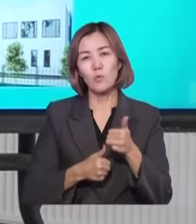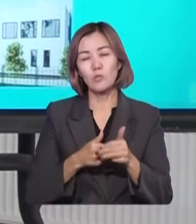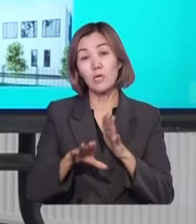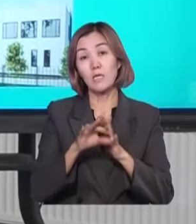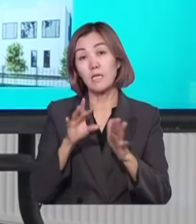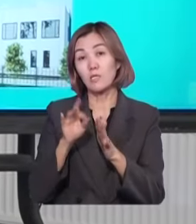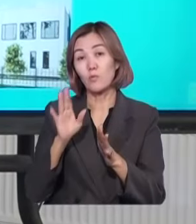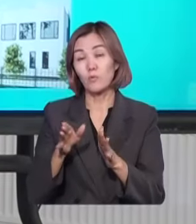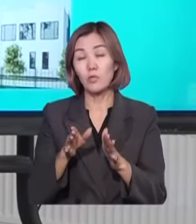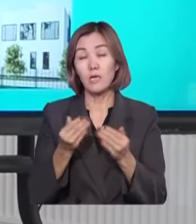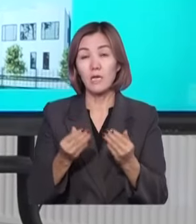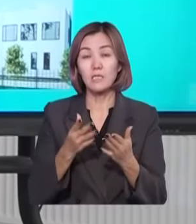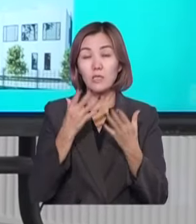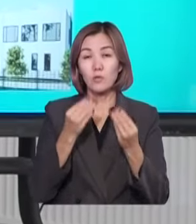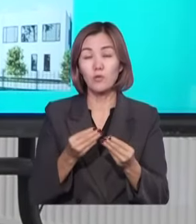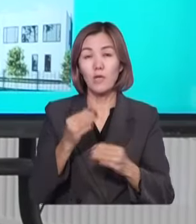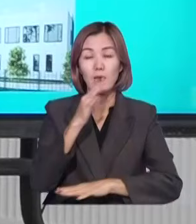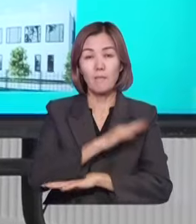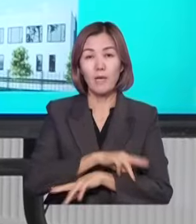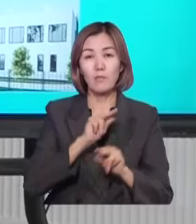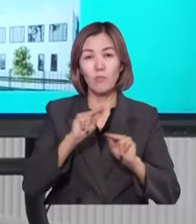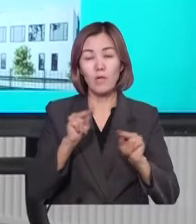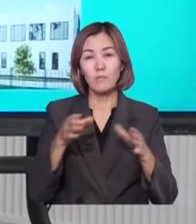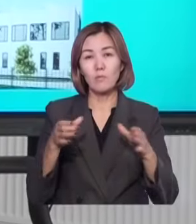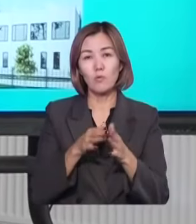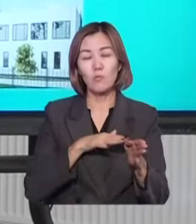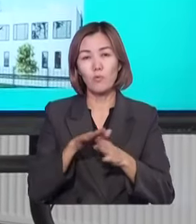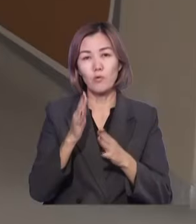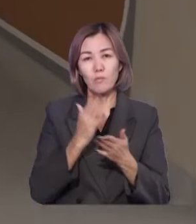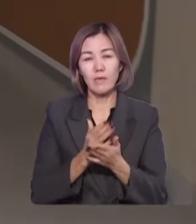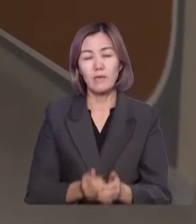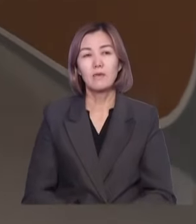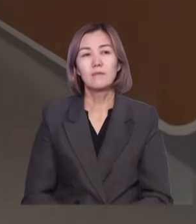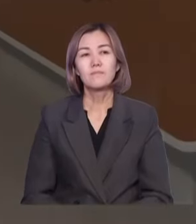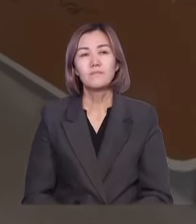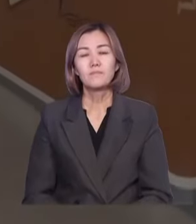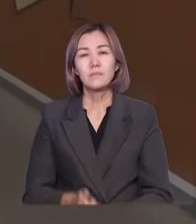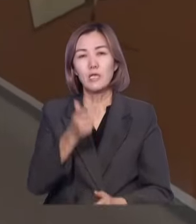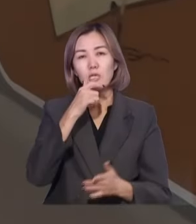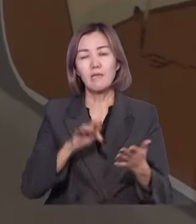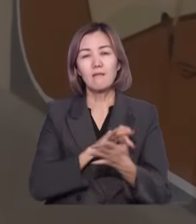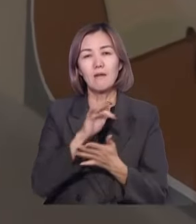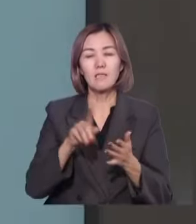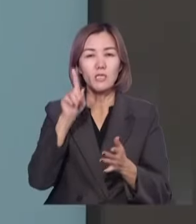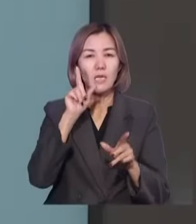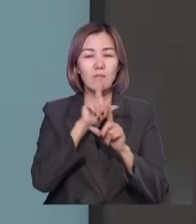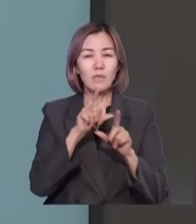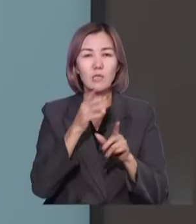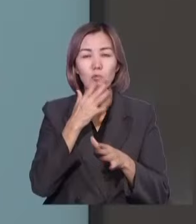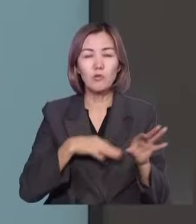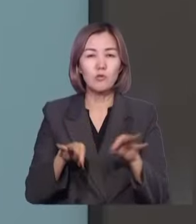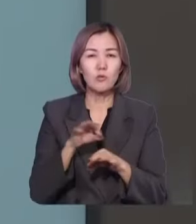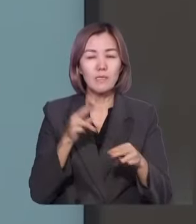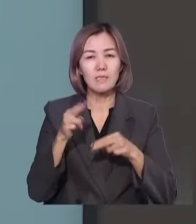қабылданады. Қазіргі уақытта барлық пән мұғалімдерінен құрам бар. Жаркент қаласында жайлы мектеп ұлттық жобасы